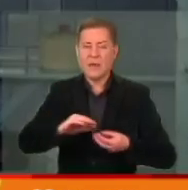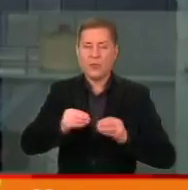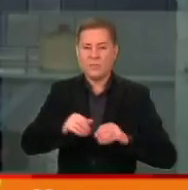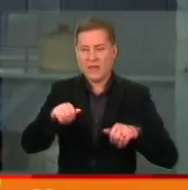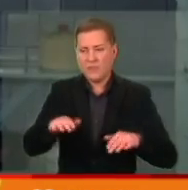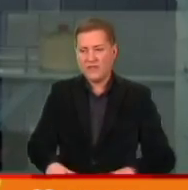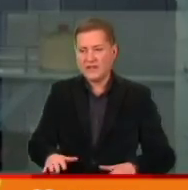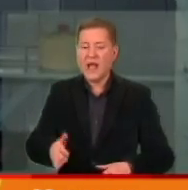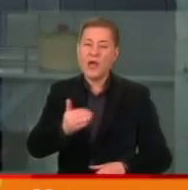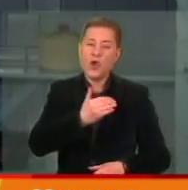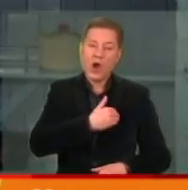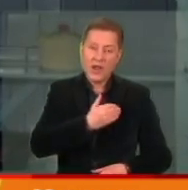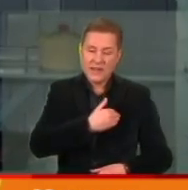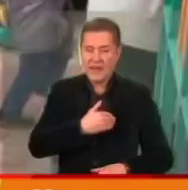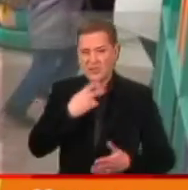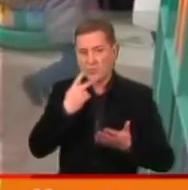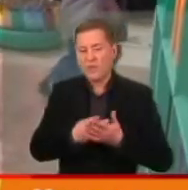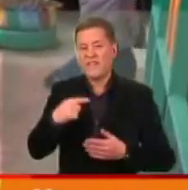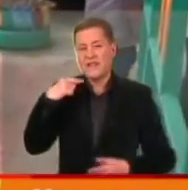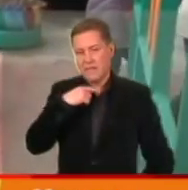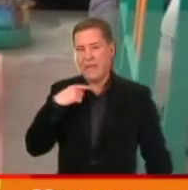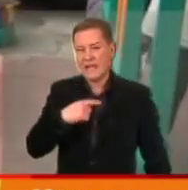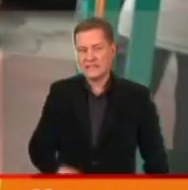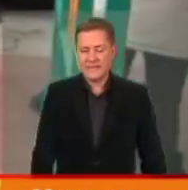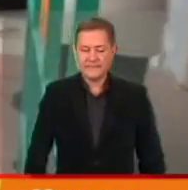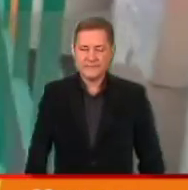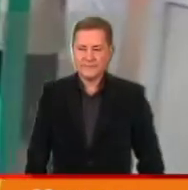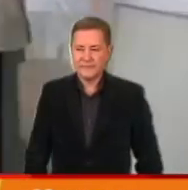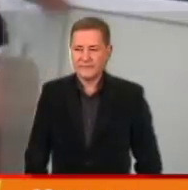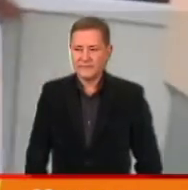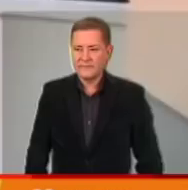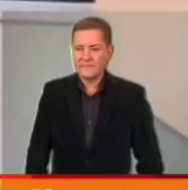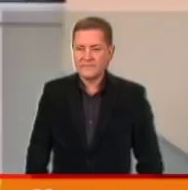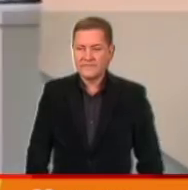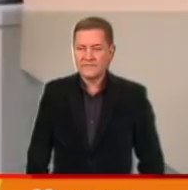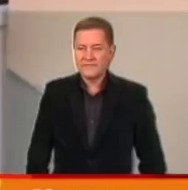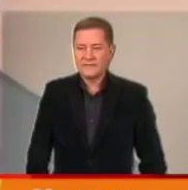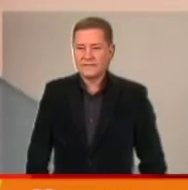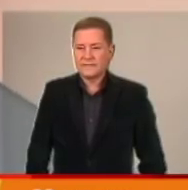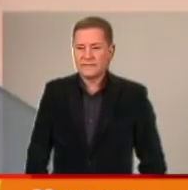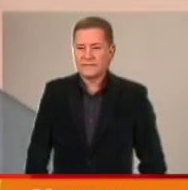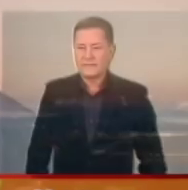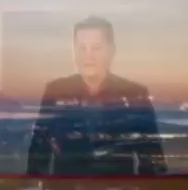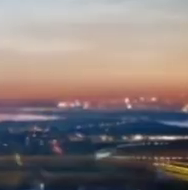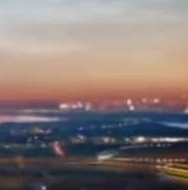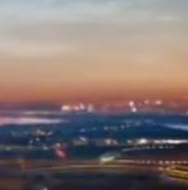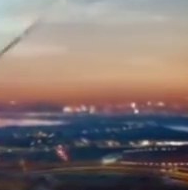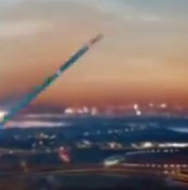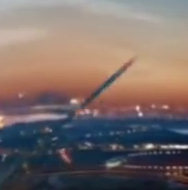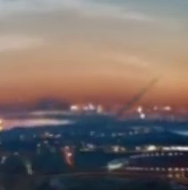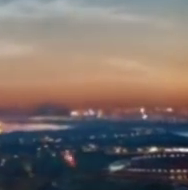Звісно, хотілося б побачити м'ясо. Анастасія Кожушко, Євген Рапенько, Діана Наконечна, програма «Вікна», СТБ.